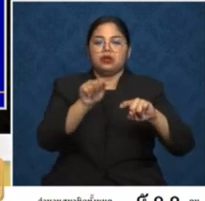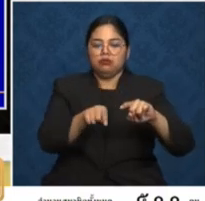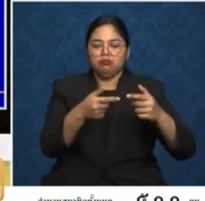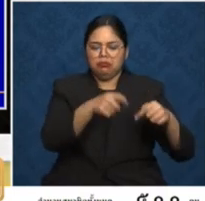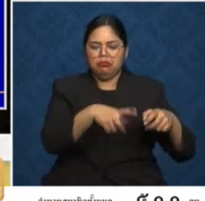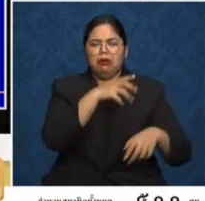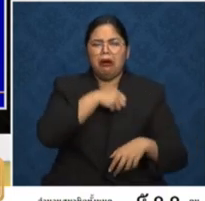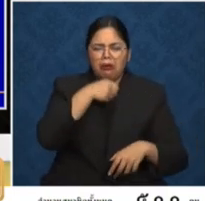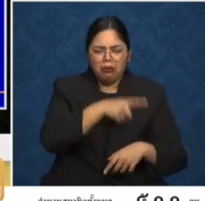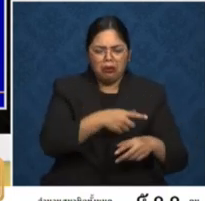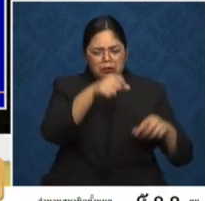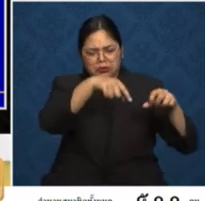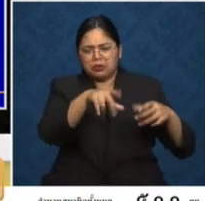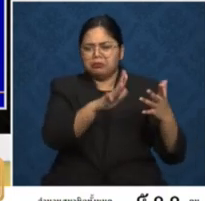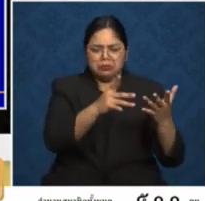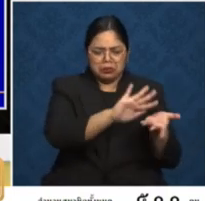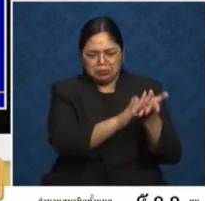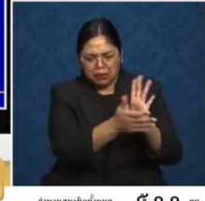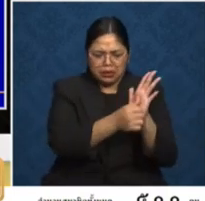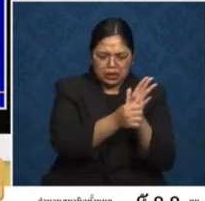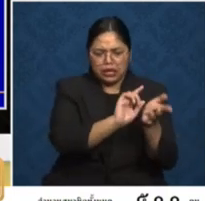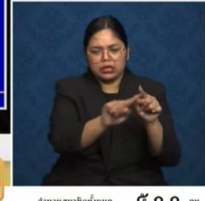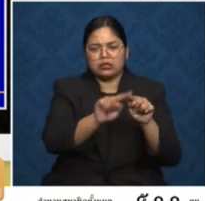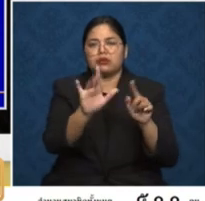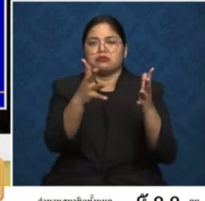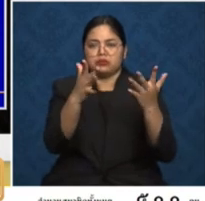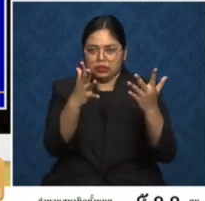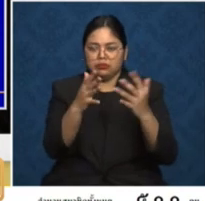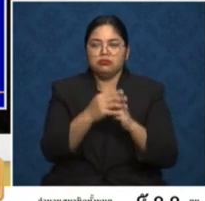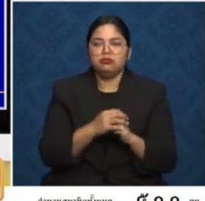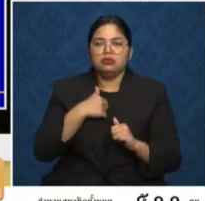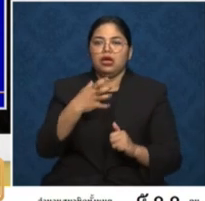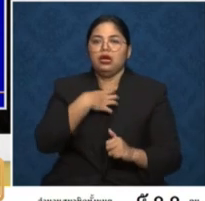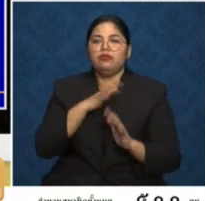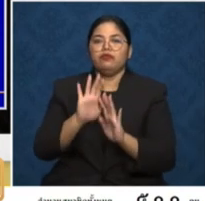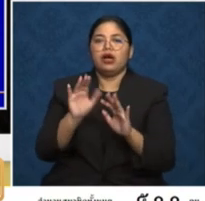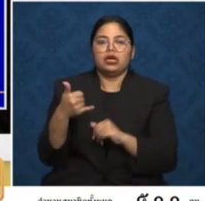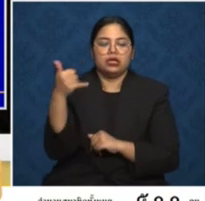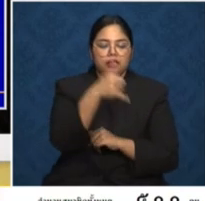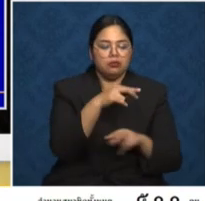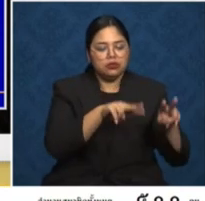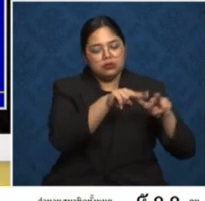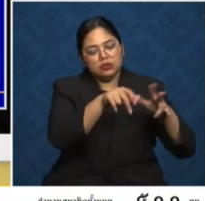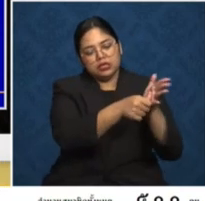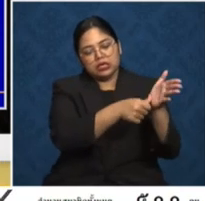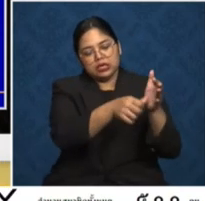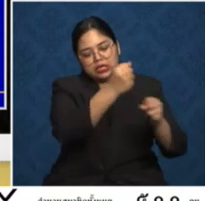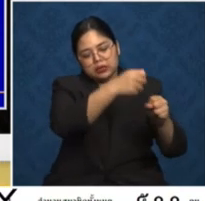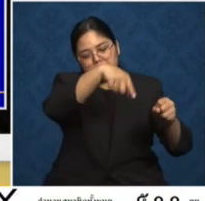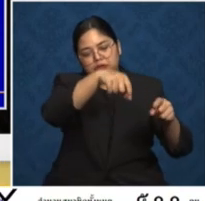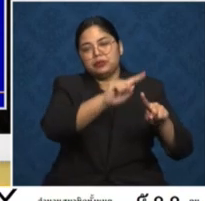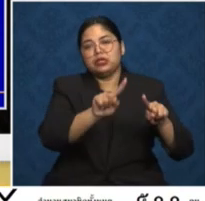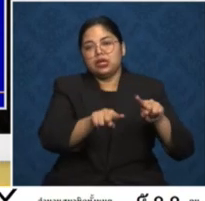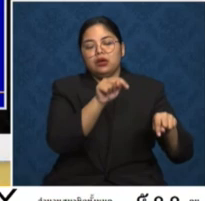แลอันนั้นขอให้หน่วยงานที่รับผิดชอบได้เข้าดูแลและปรับปรุงแก้ไขให้สถานีสูบน้ำแห่งนี้เป็นส